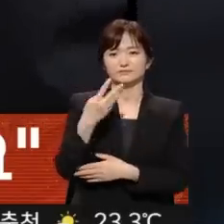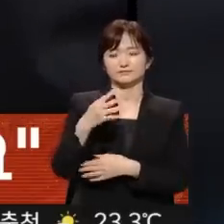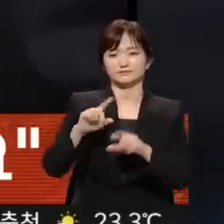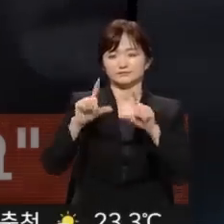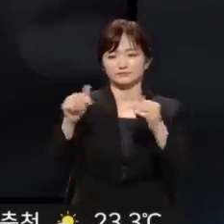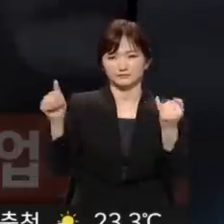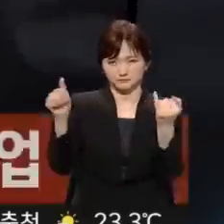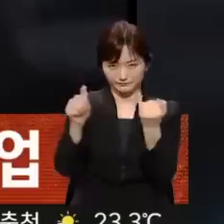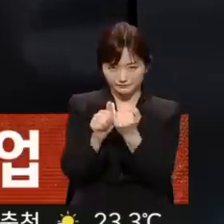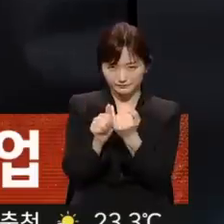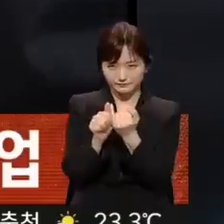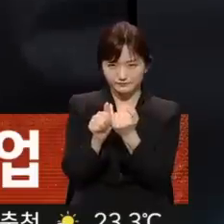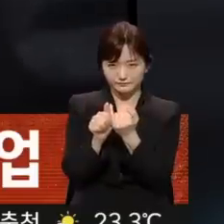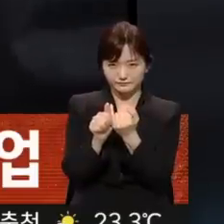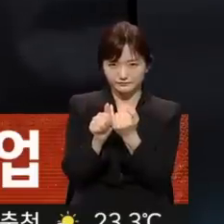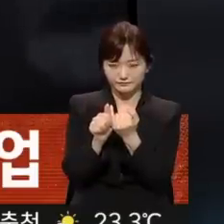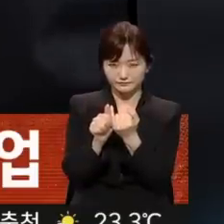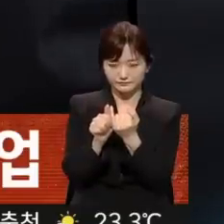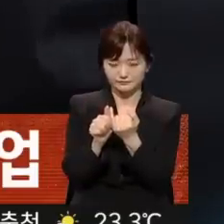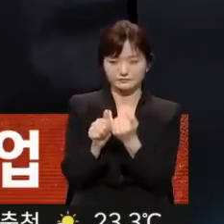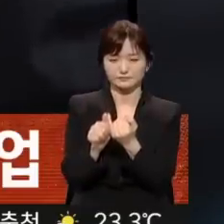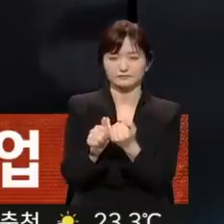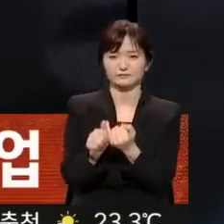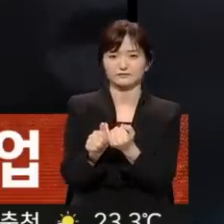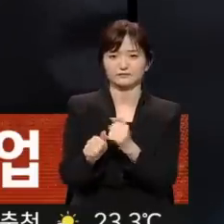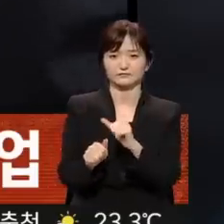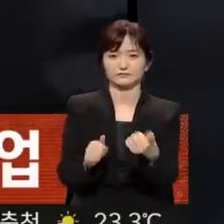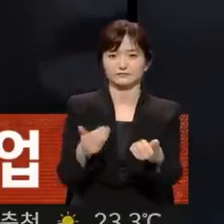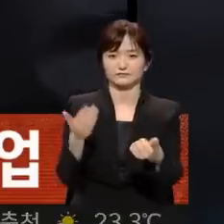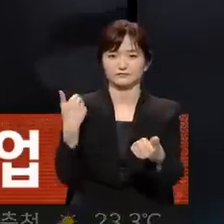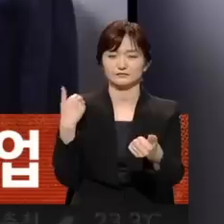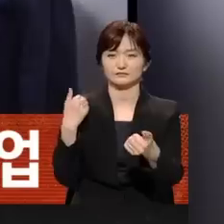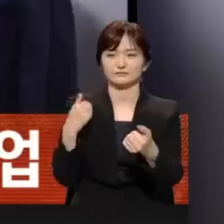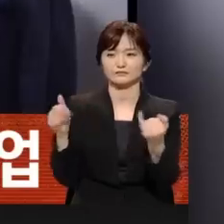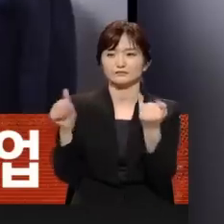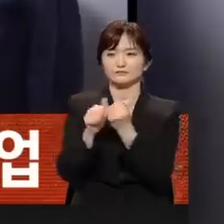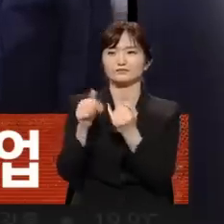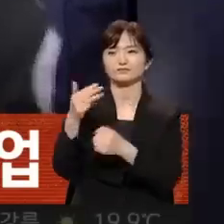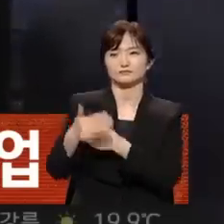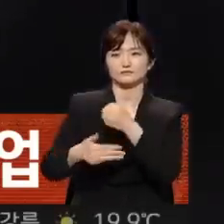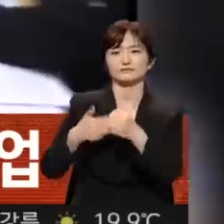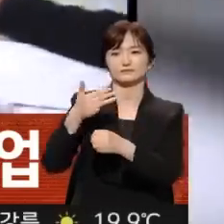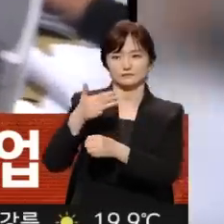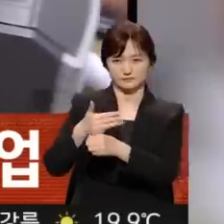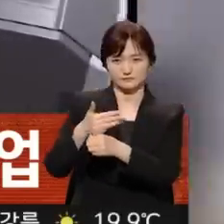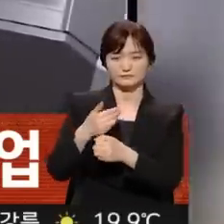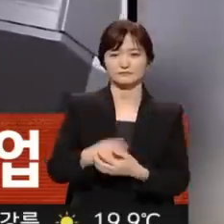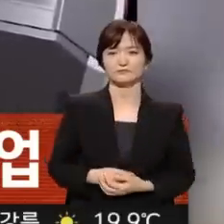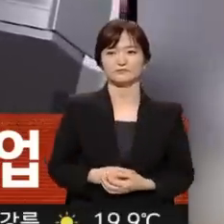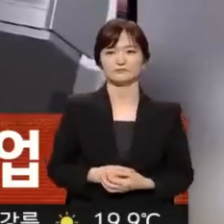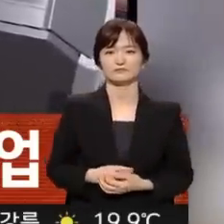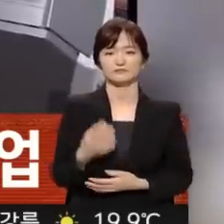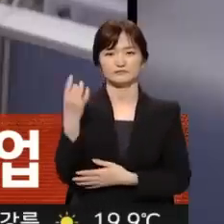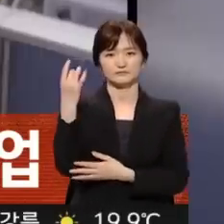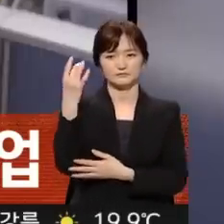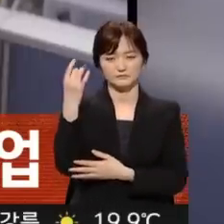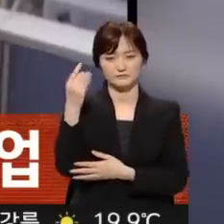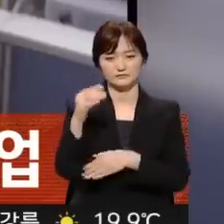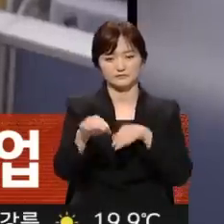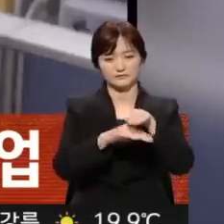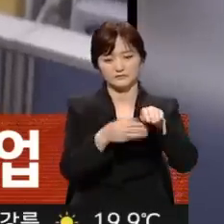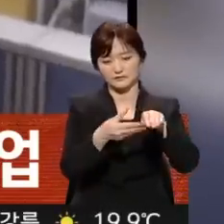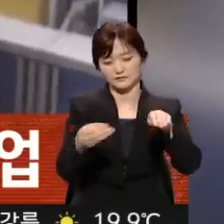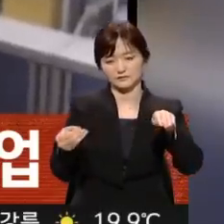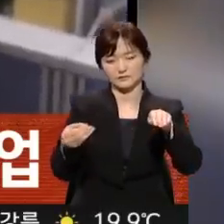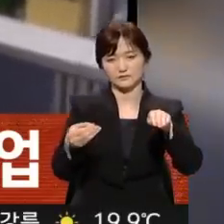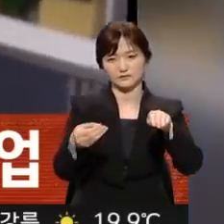2004년도에 결혼해서 범행이 발생했을 때 당시에는 8년차 부부였습니다. 그런데 이 원래 이 렌트카 이 업체가 이